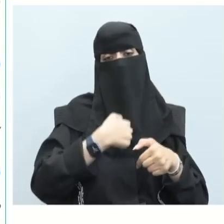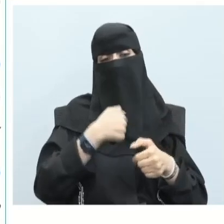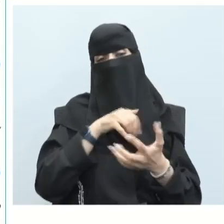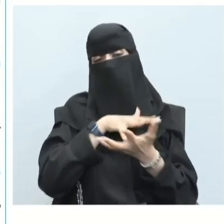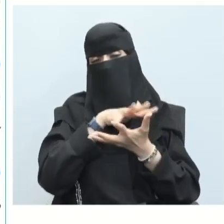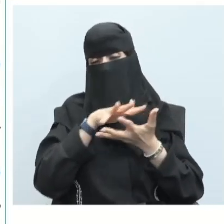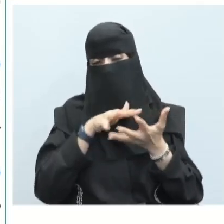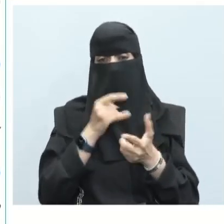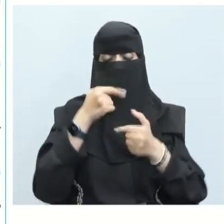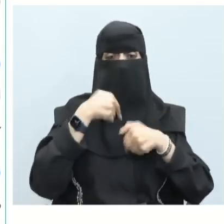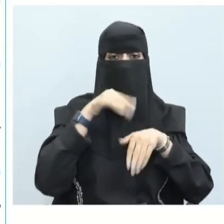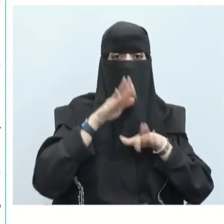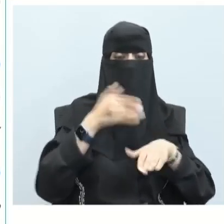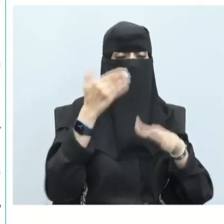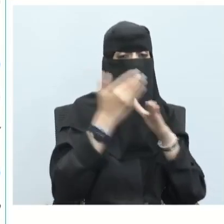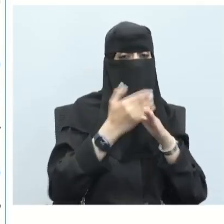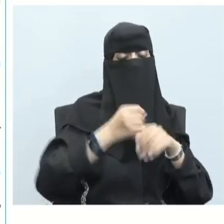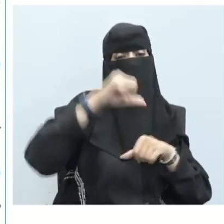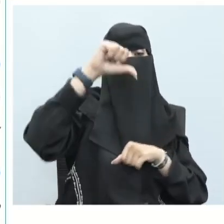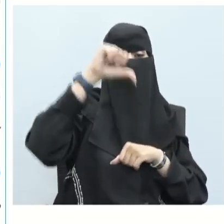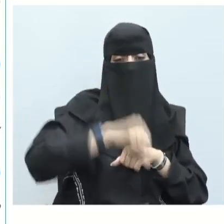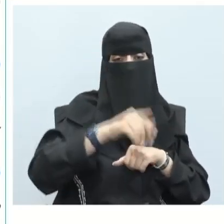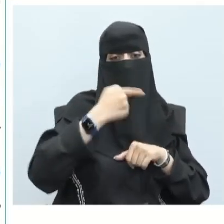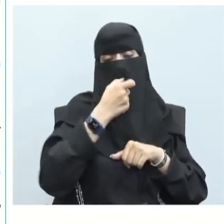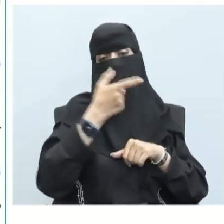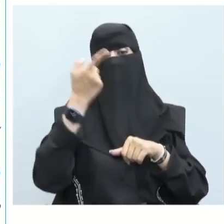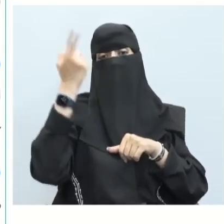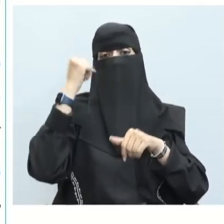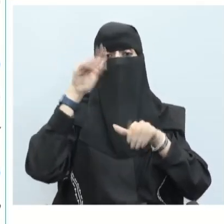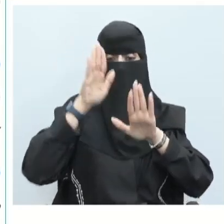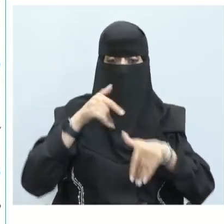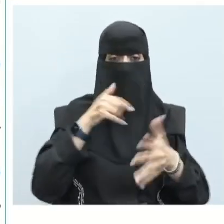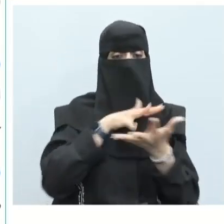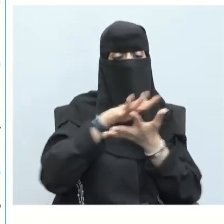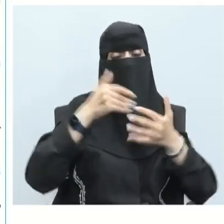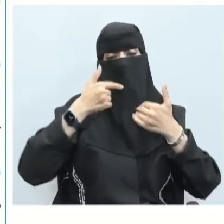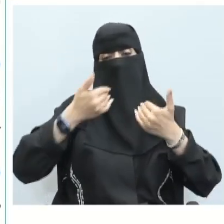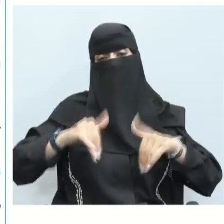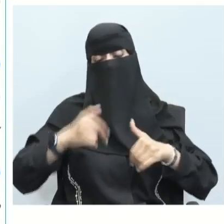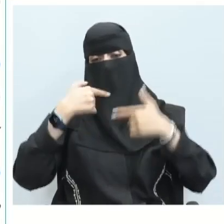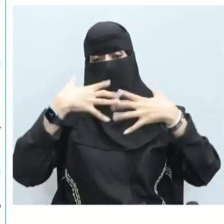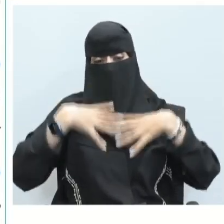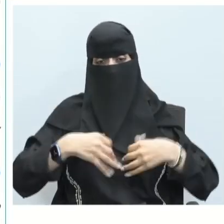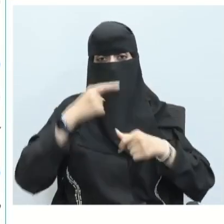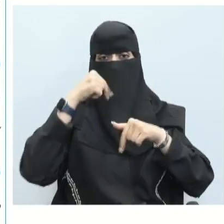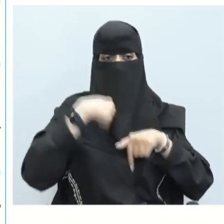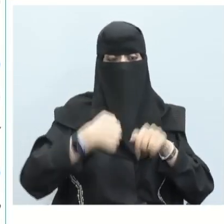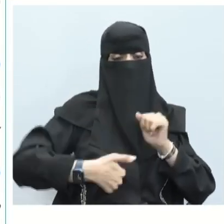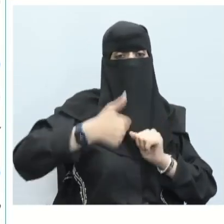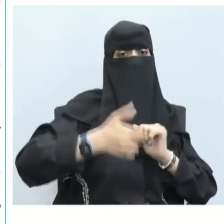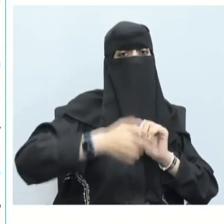صعبه لاني رسبت في العام الماضي ولدي عدد من المشكلات الصحيه اذا انا استحق تقدير